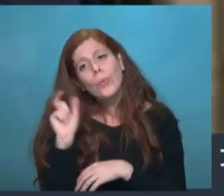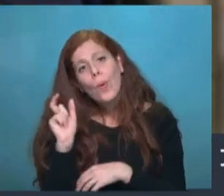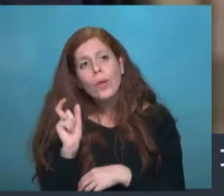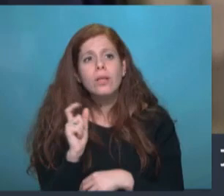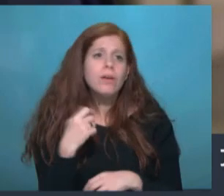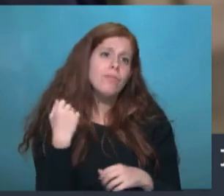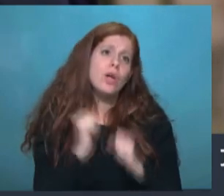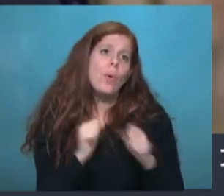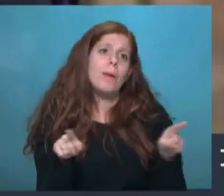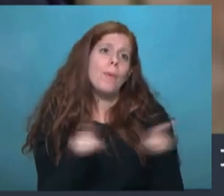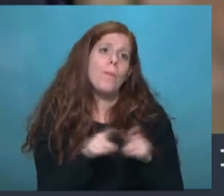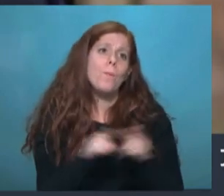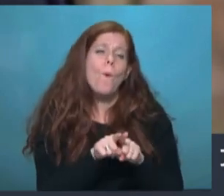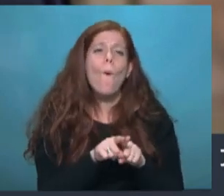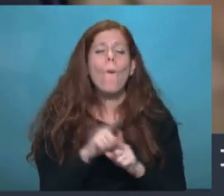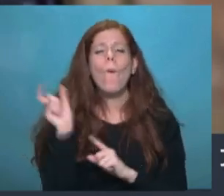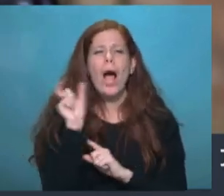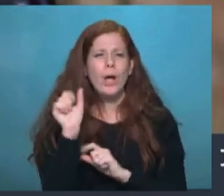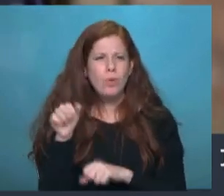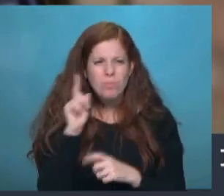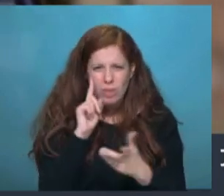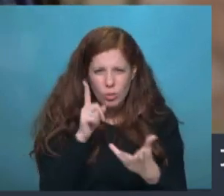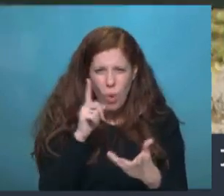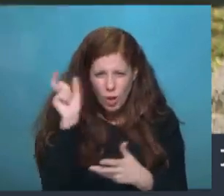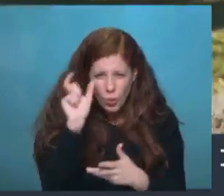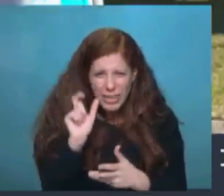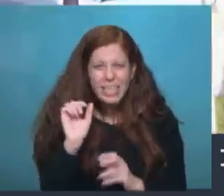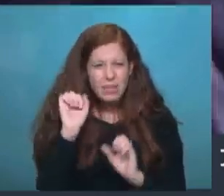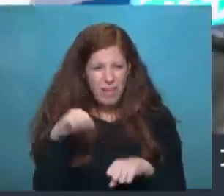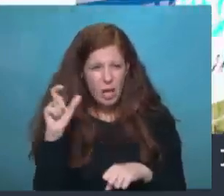ונוהגים כמו ארדואן. ארדואן, איך קוראים לו הטורקי? כן, ארדואן. כן.